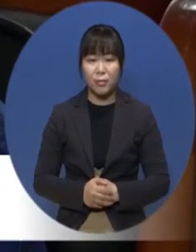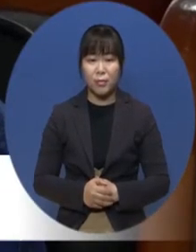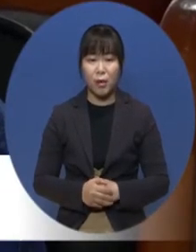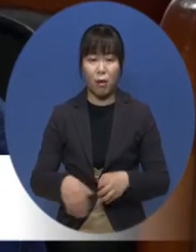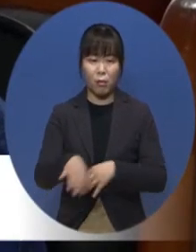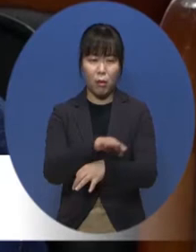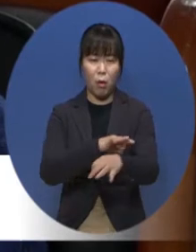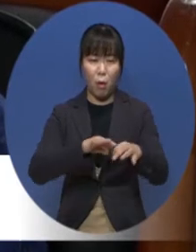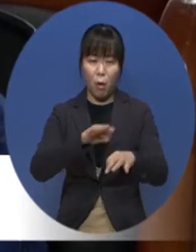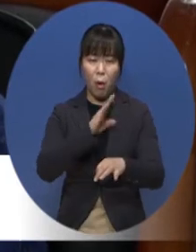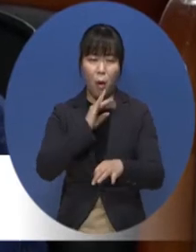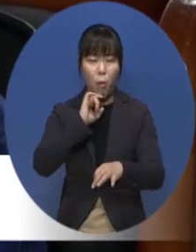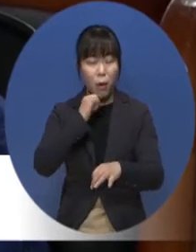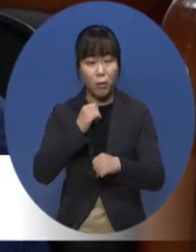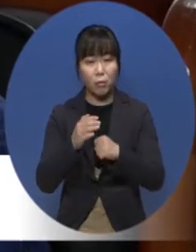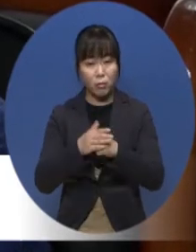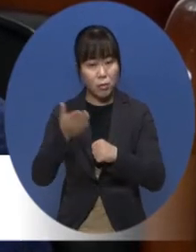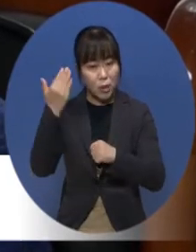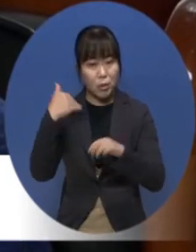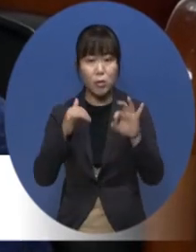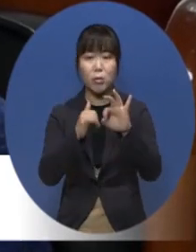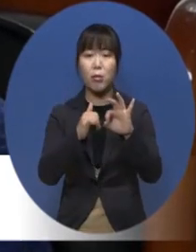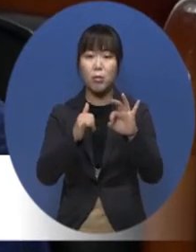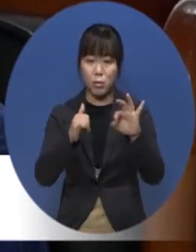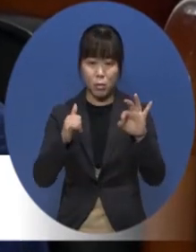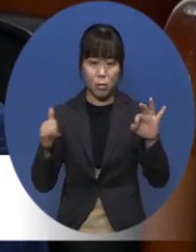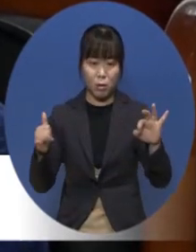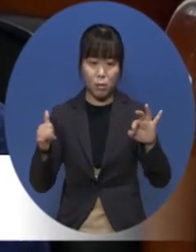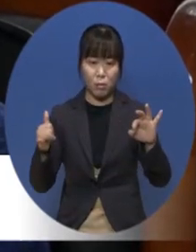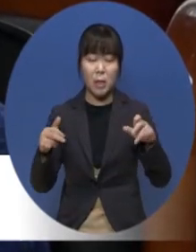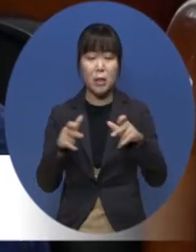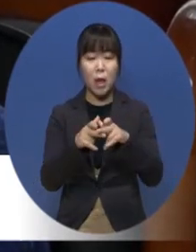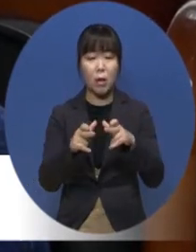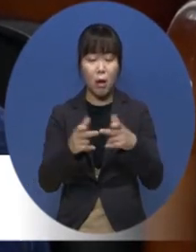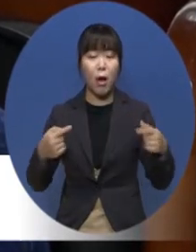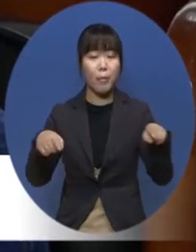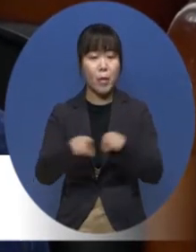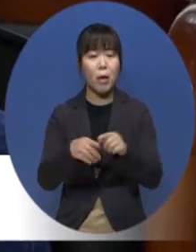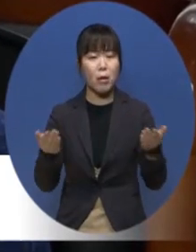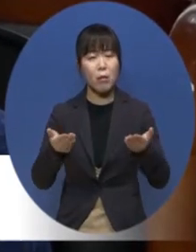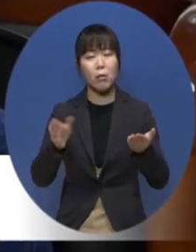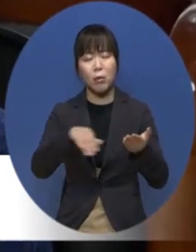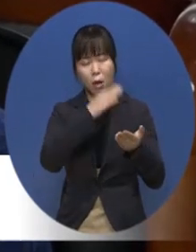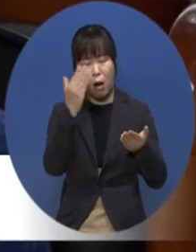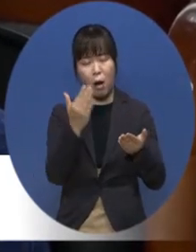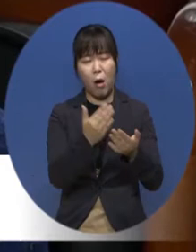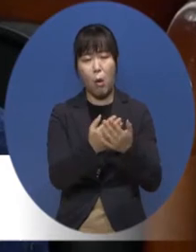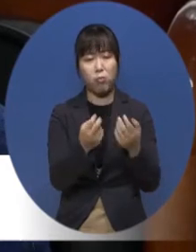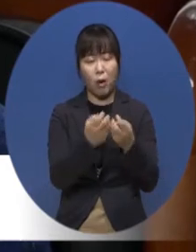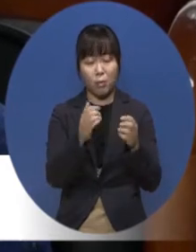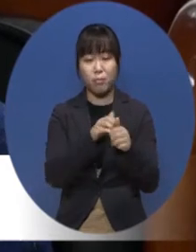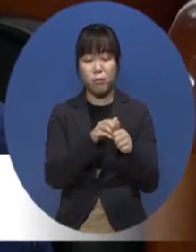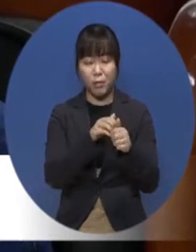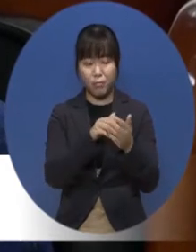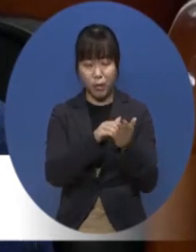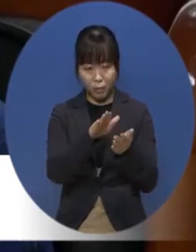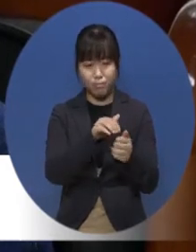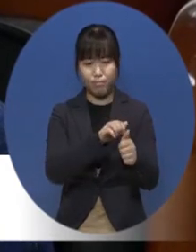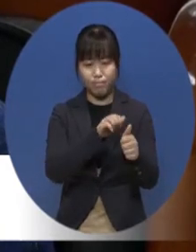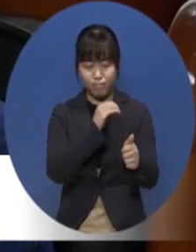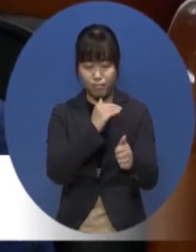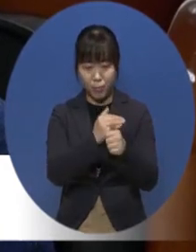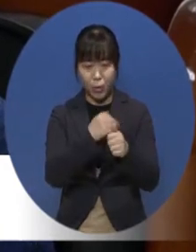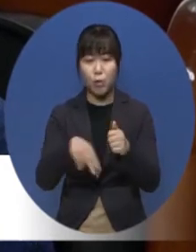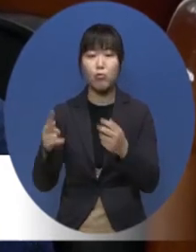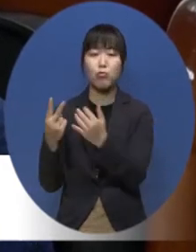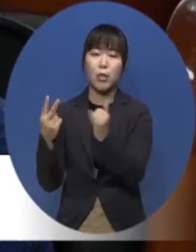경제가 어려워지니까 옛날에 제가 10명까지 데리고 있었는데 지금은 다 내보내고 지금